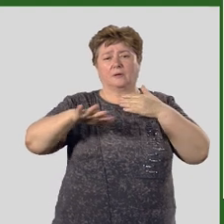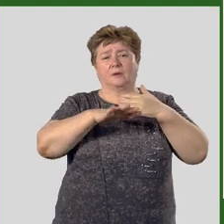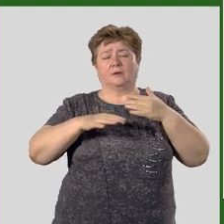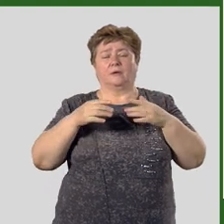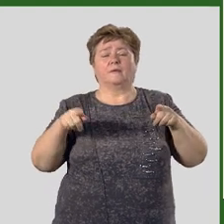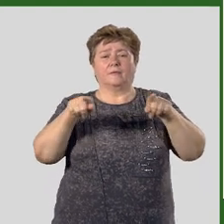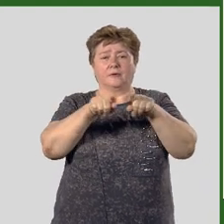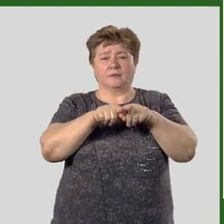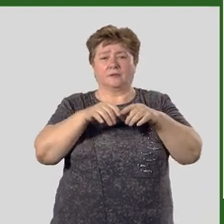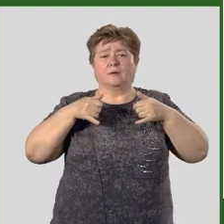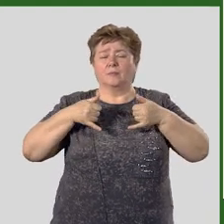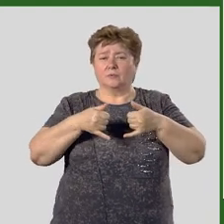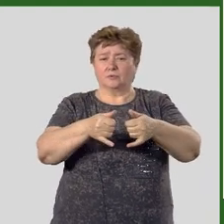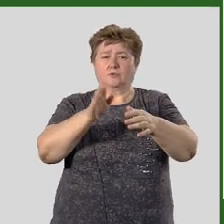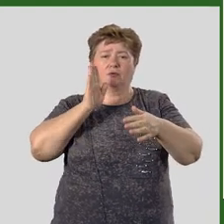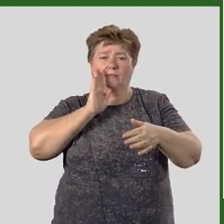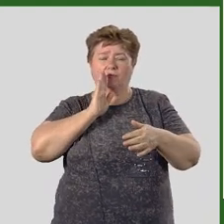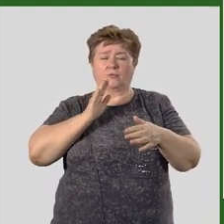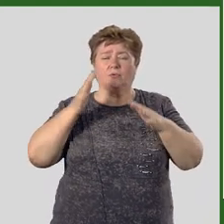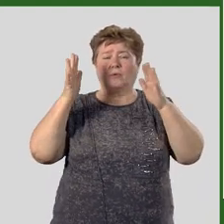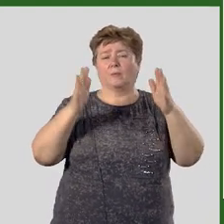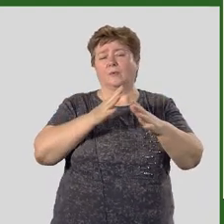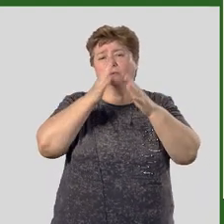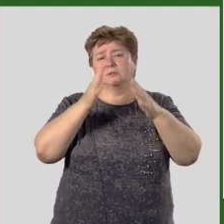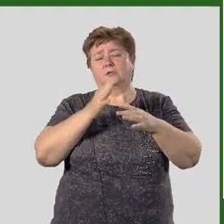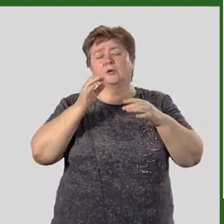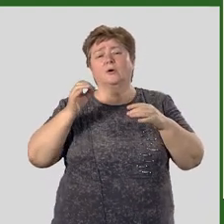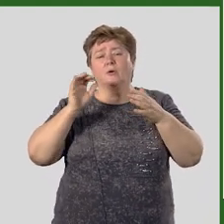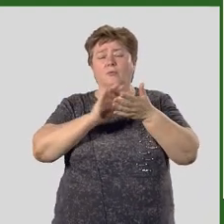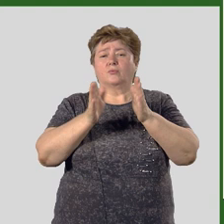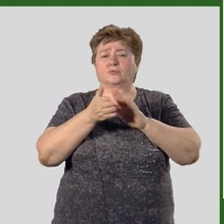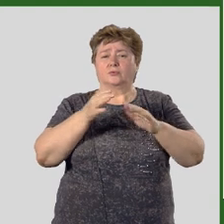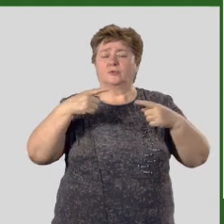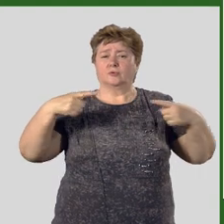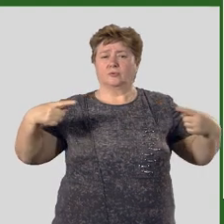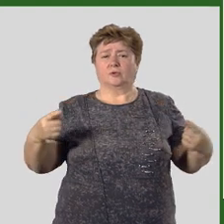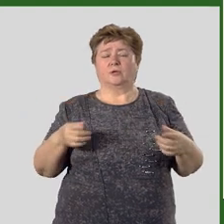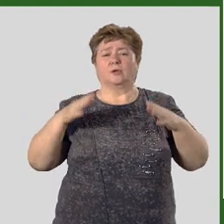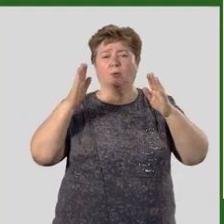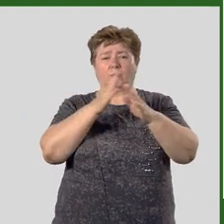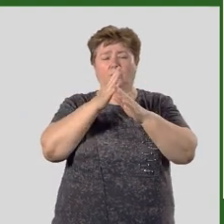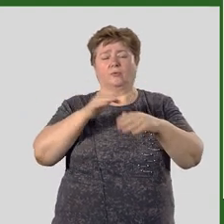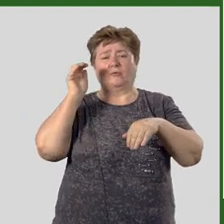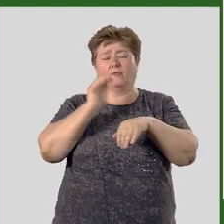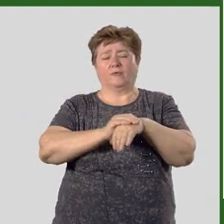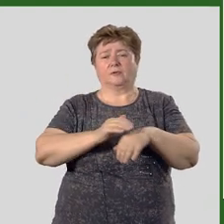также наличие проточных вод, климатические условия и другие природные